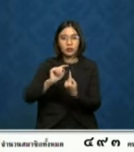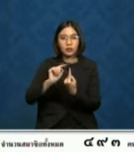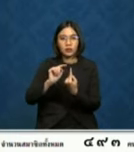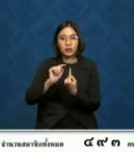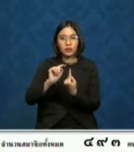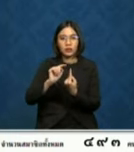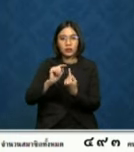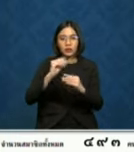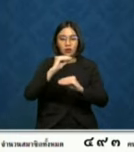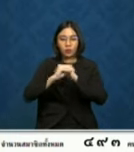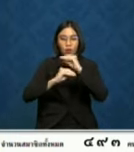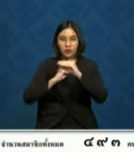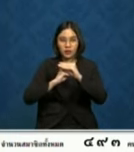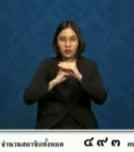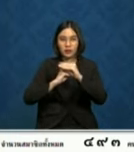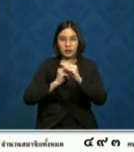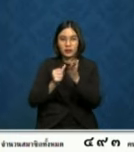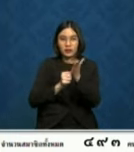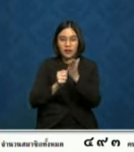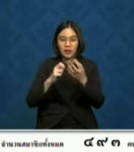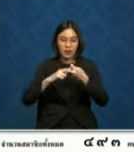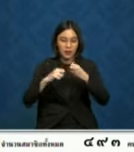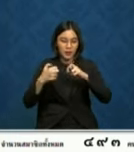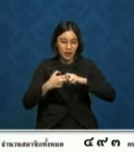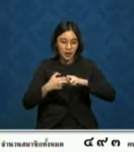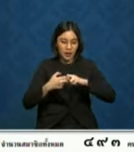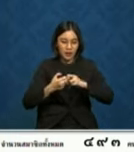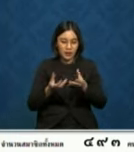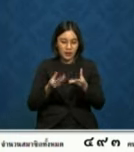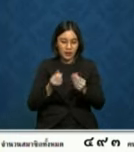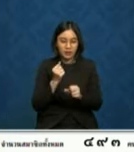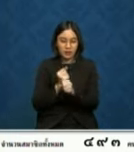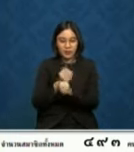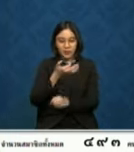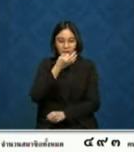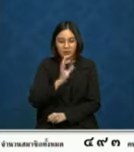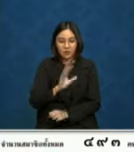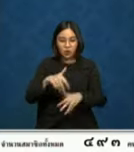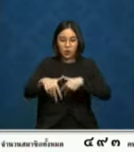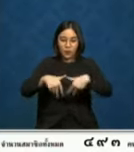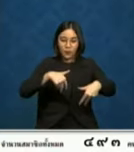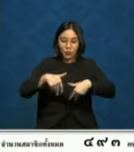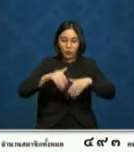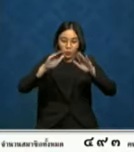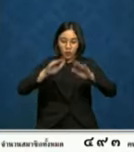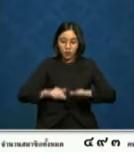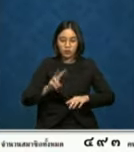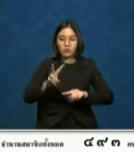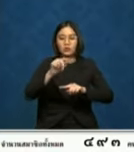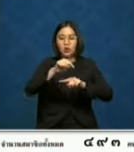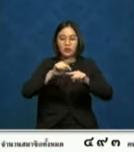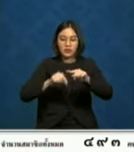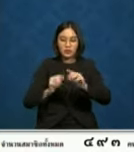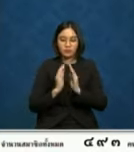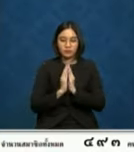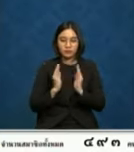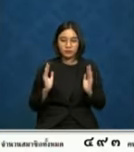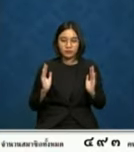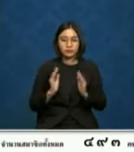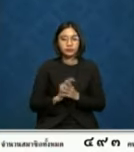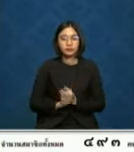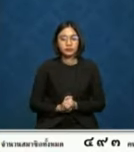ของโครงการแก้ไขปัญหาที่ดินทำกินให้พี่น้องประชาชนในเขตอุทยานลง 2%ขอบคุณ